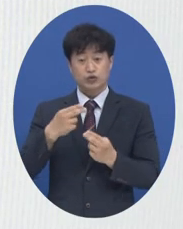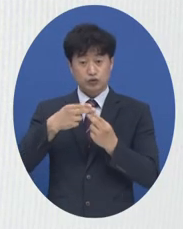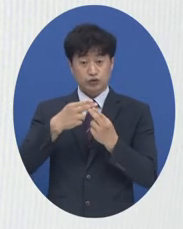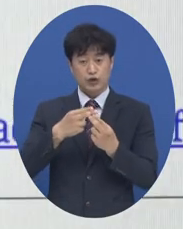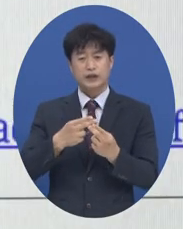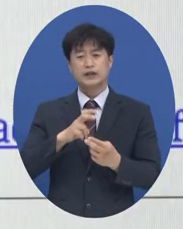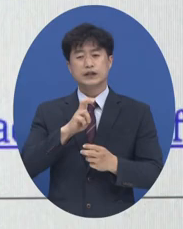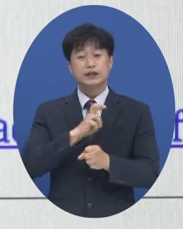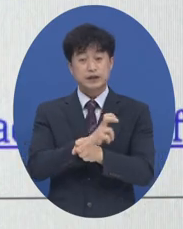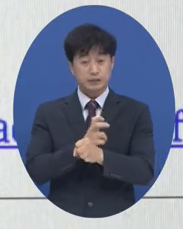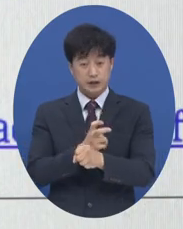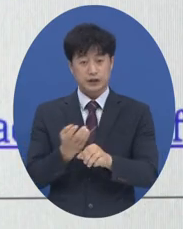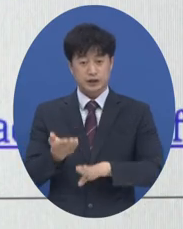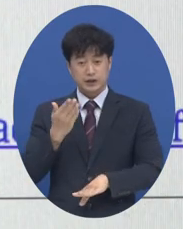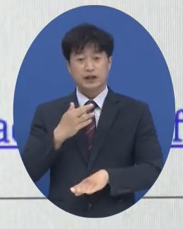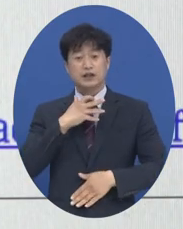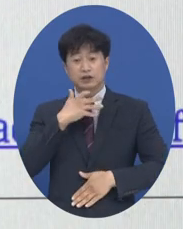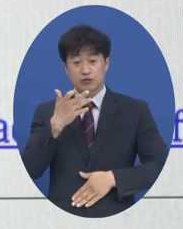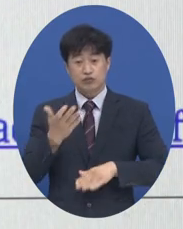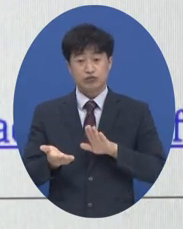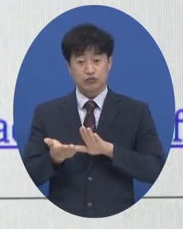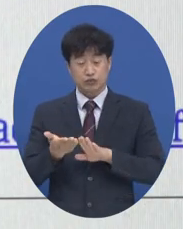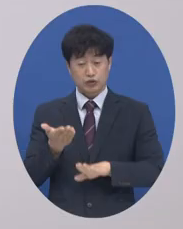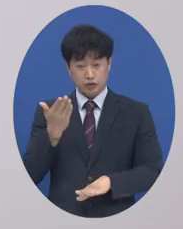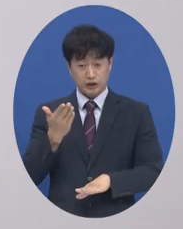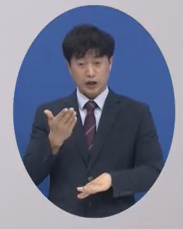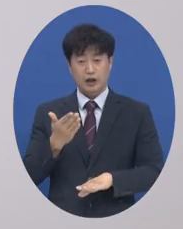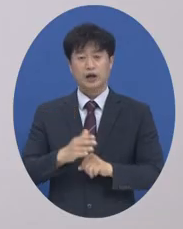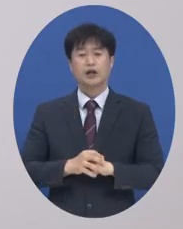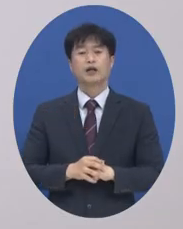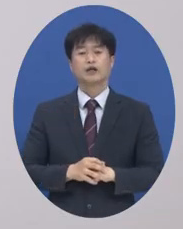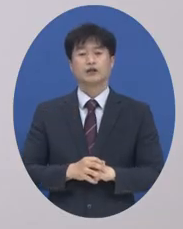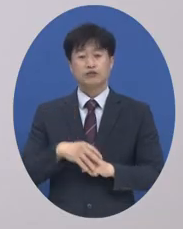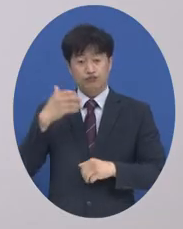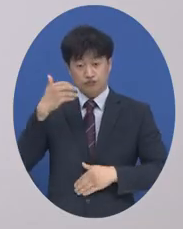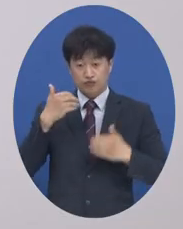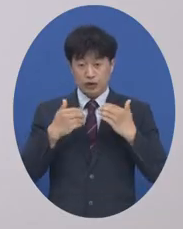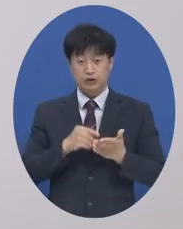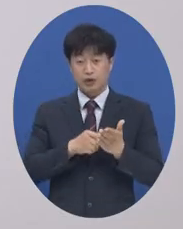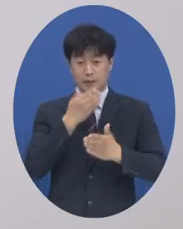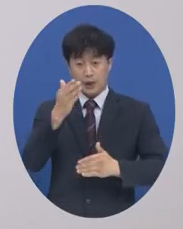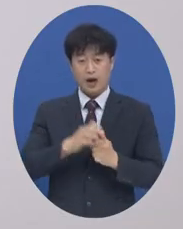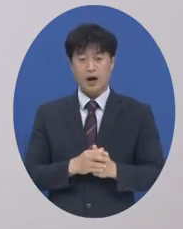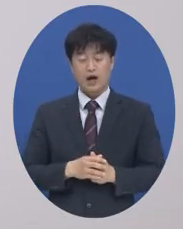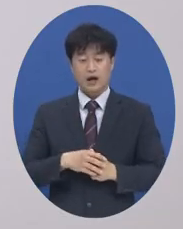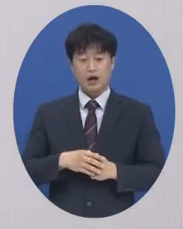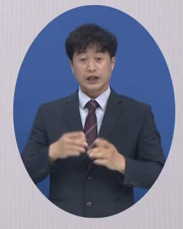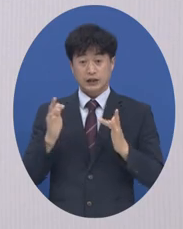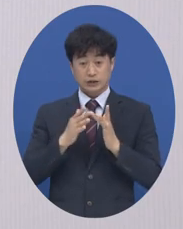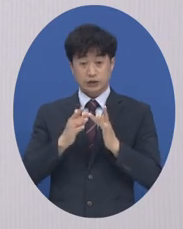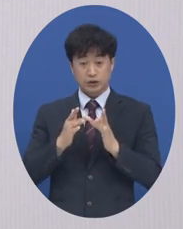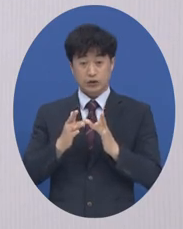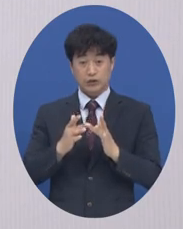19세 이상 경기도민 1인 크리에이터라면 누구나 신청할 수 있고 경기 콘텐츠진흥원 누리집을 통해